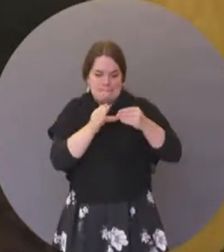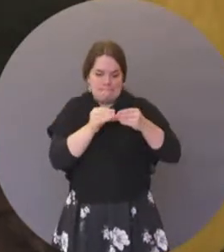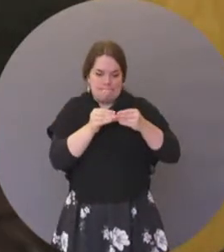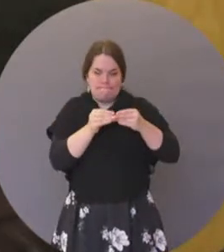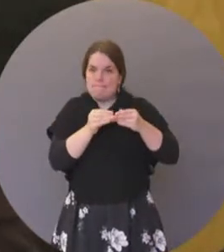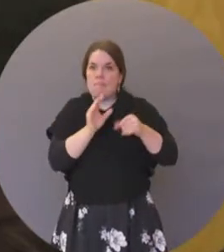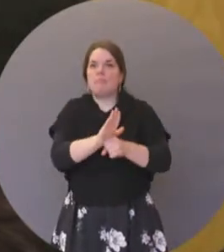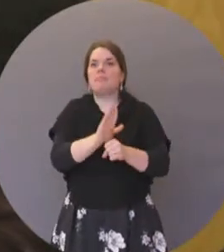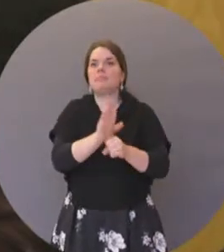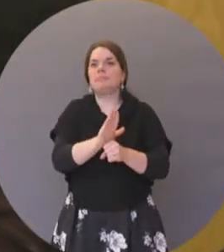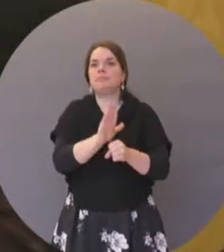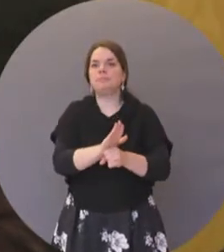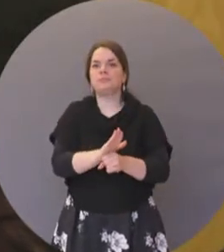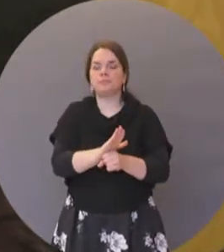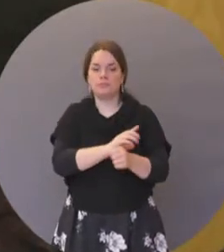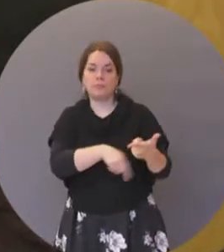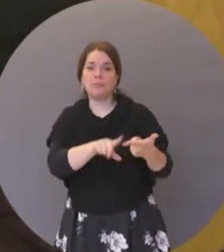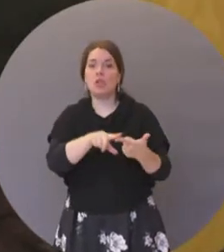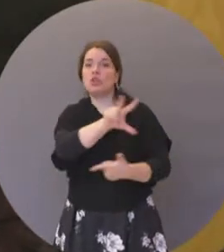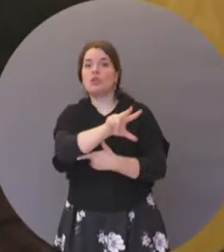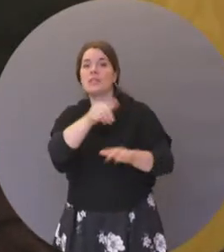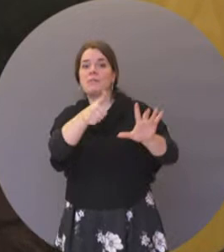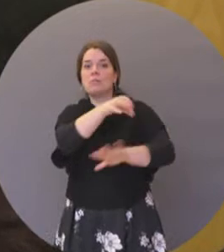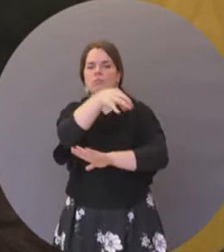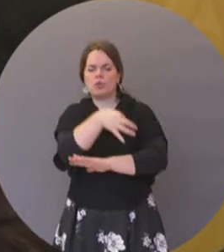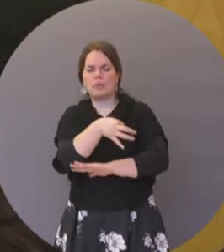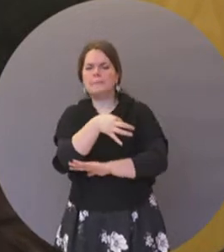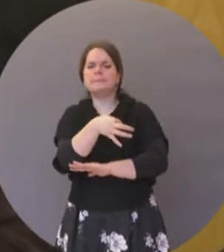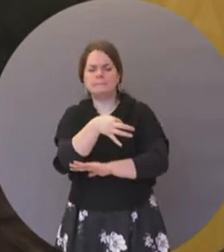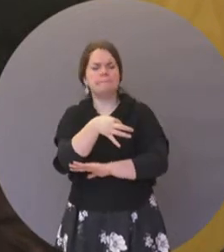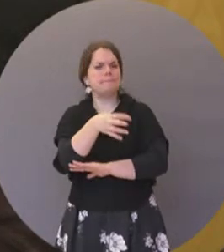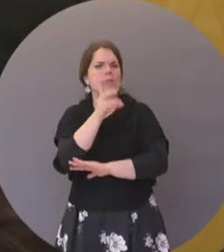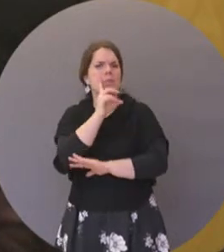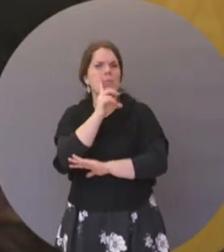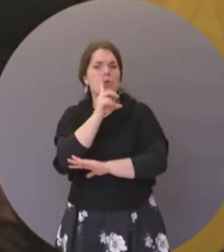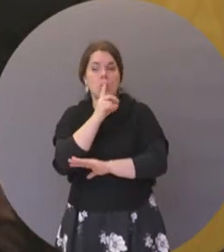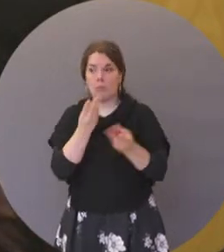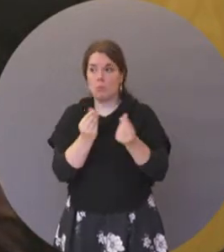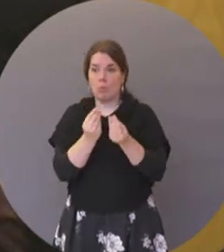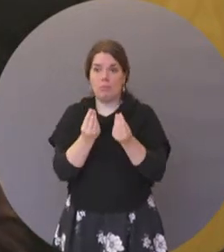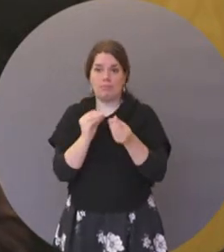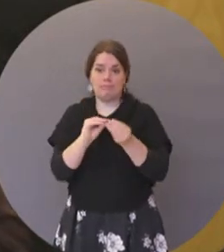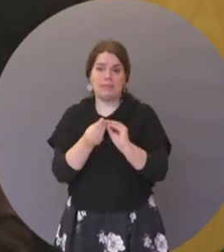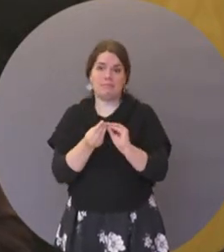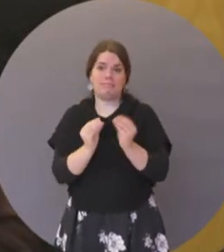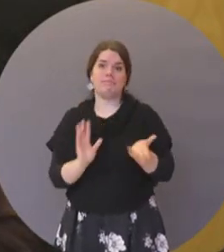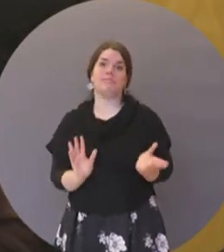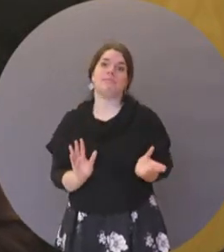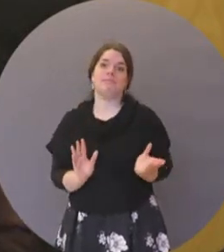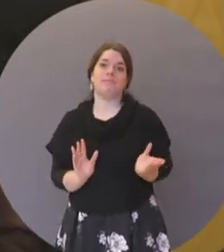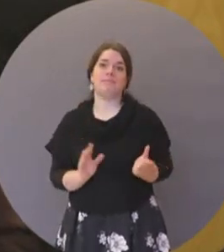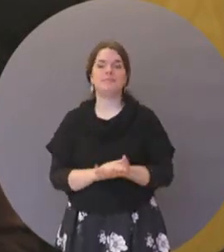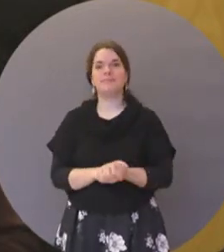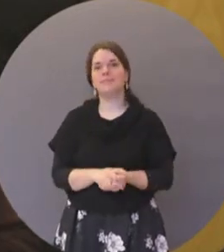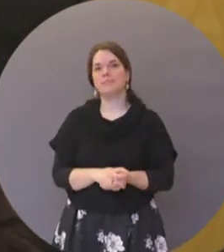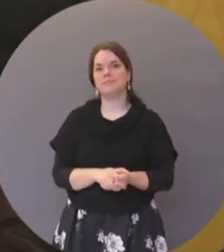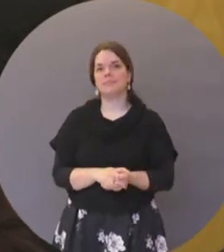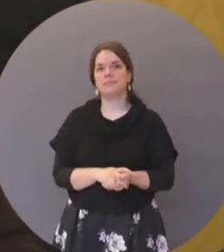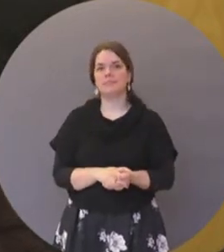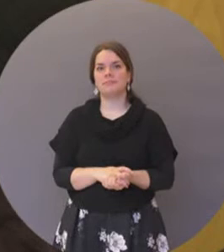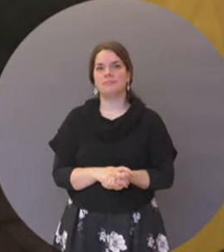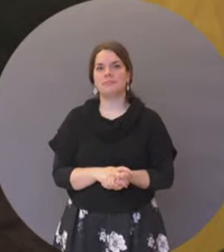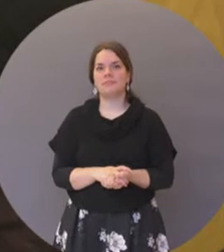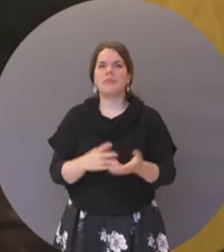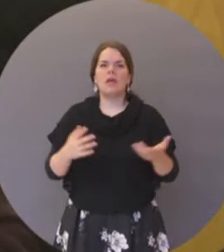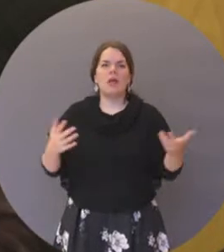l'horlogements 36% d'entre eux estiment que c'est pour des raisons financières alors concrètement sommes-nous au rendez-vous